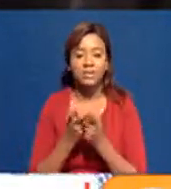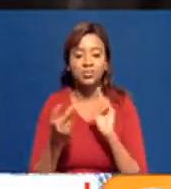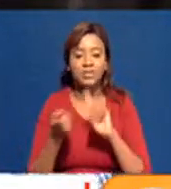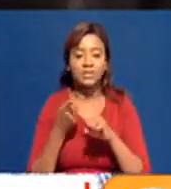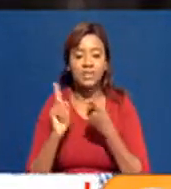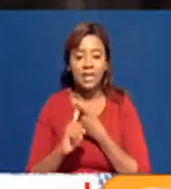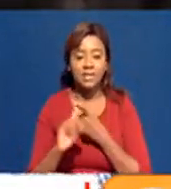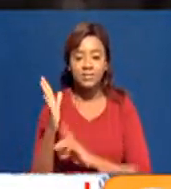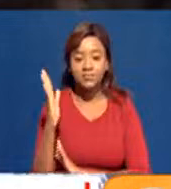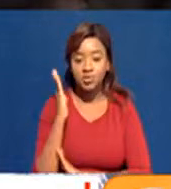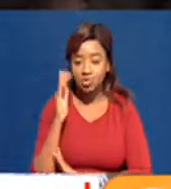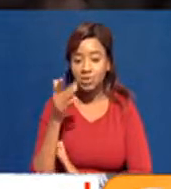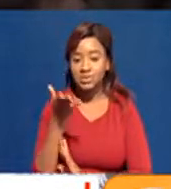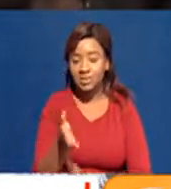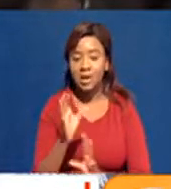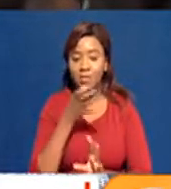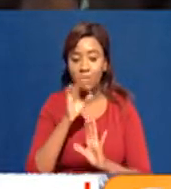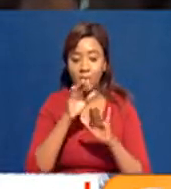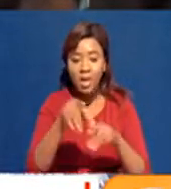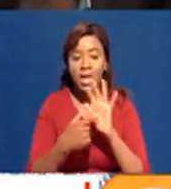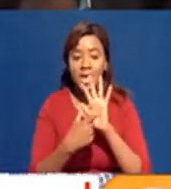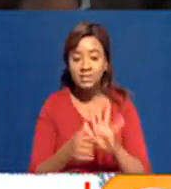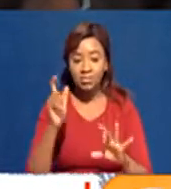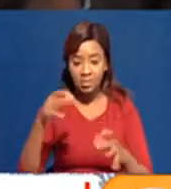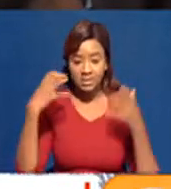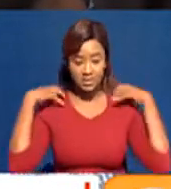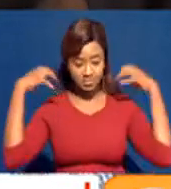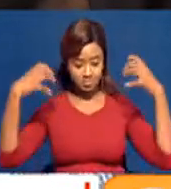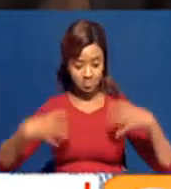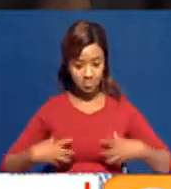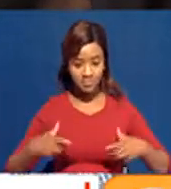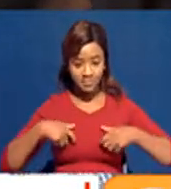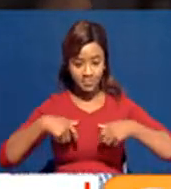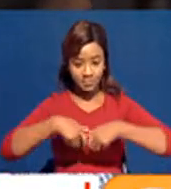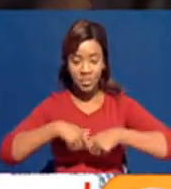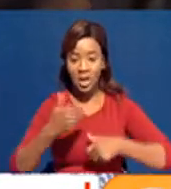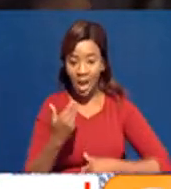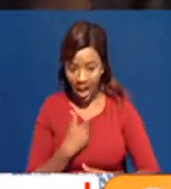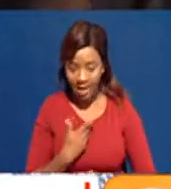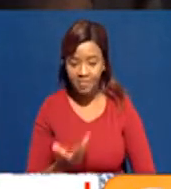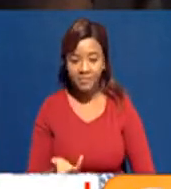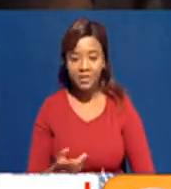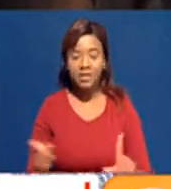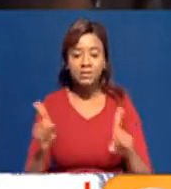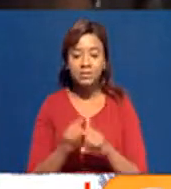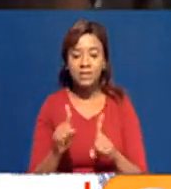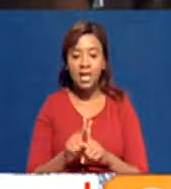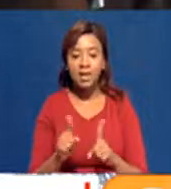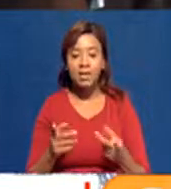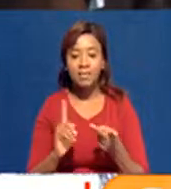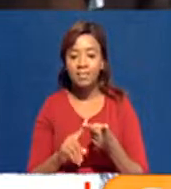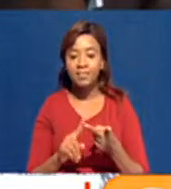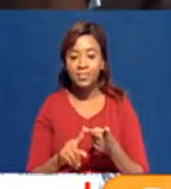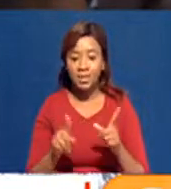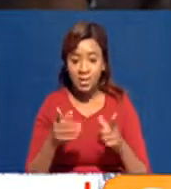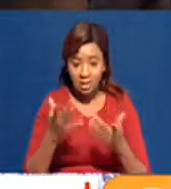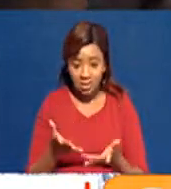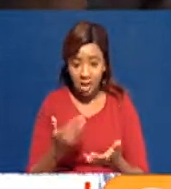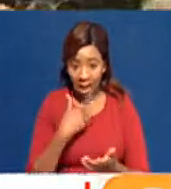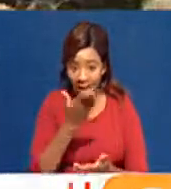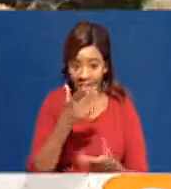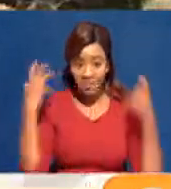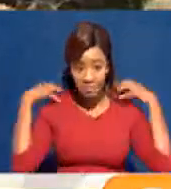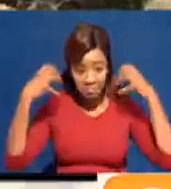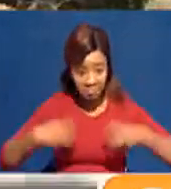ambayo inastahili. Kwa mfano, wawe na life jackets, na kuanzia leo hata hizo life jackets tutazifanyia